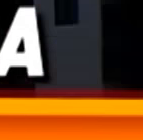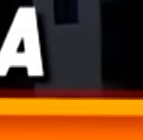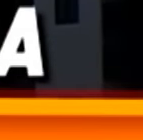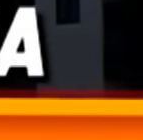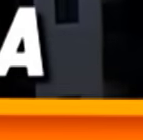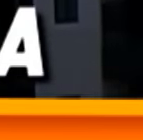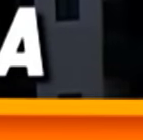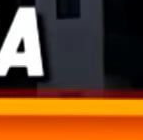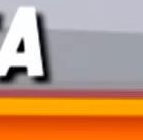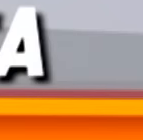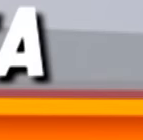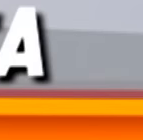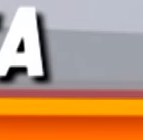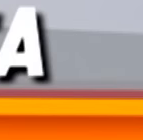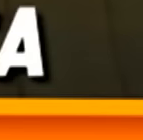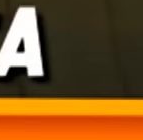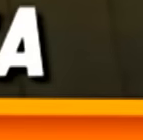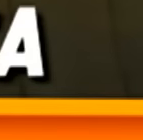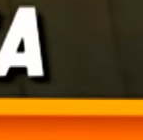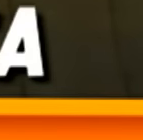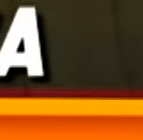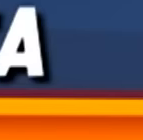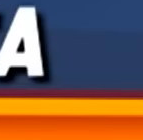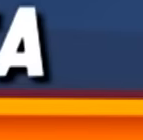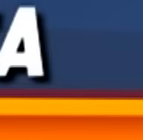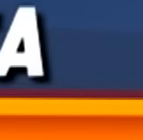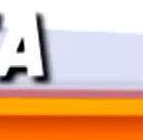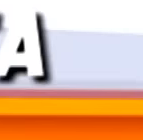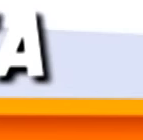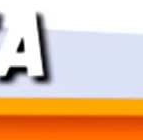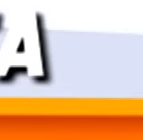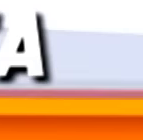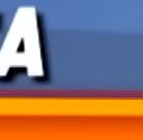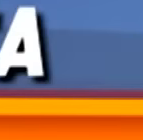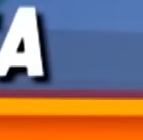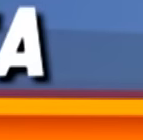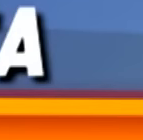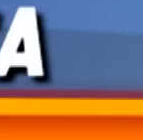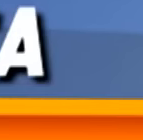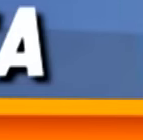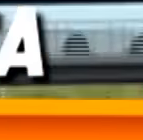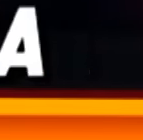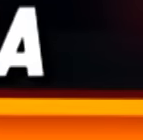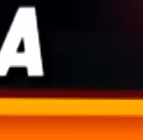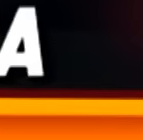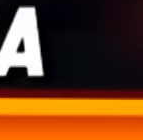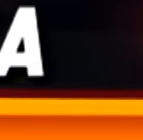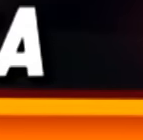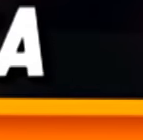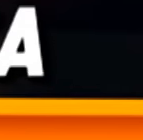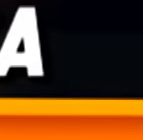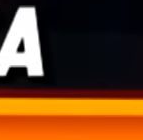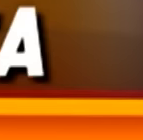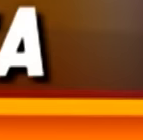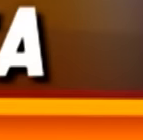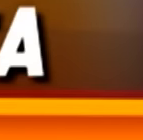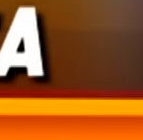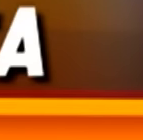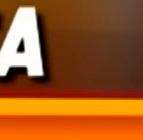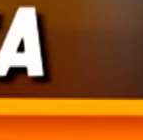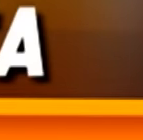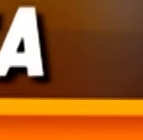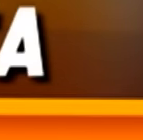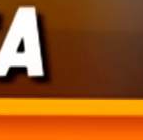Silipin ang mga makukulay na hot air balloon sa isang fiesta sa New Clark City. Sa gitna niyan, meron